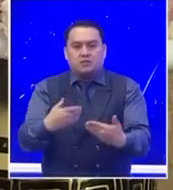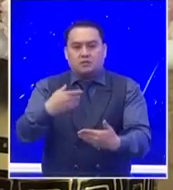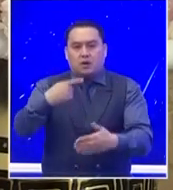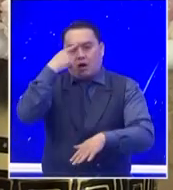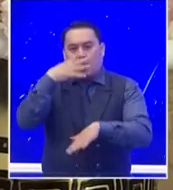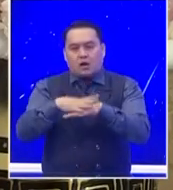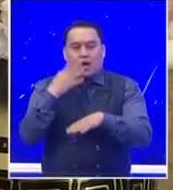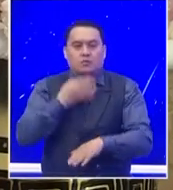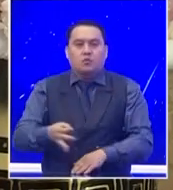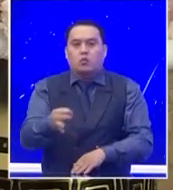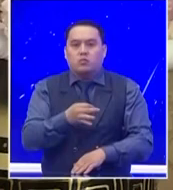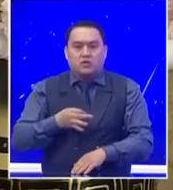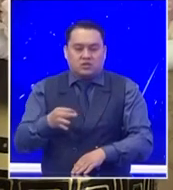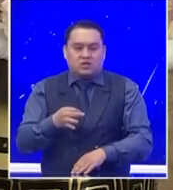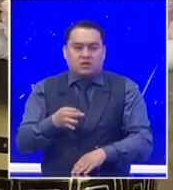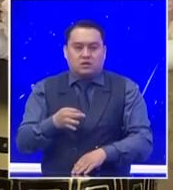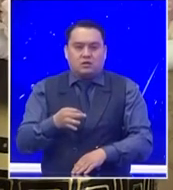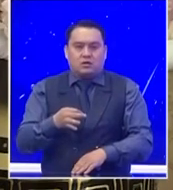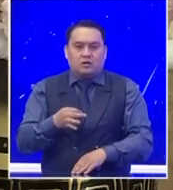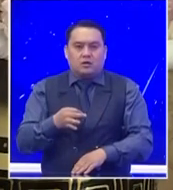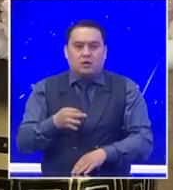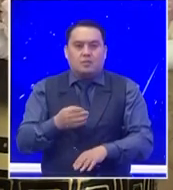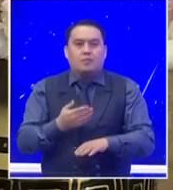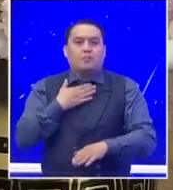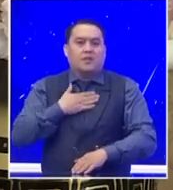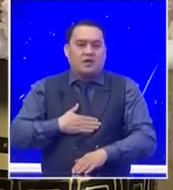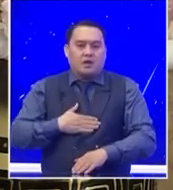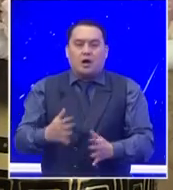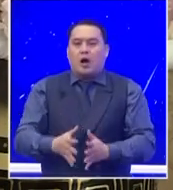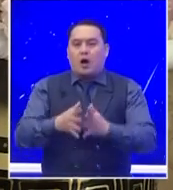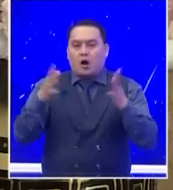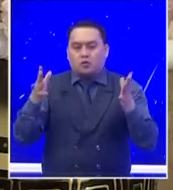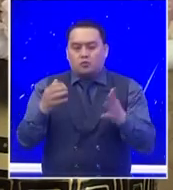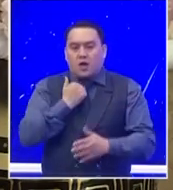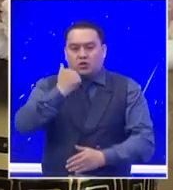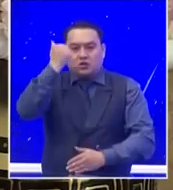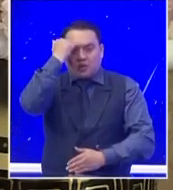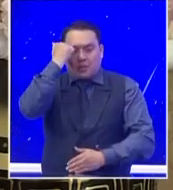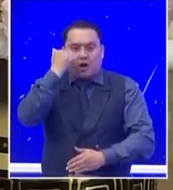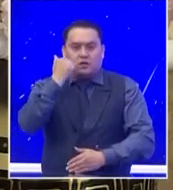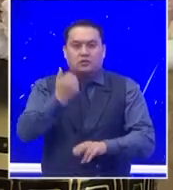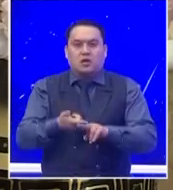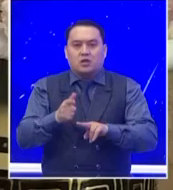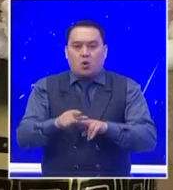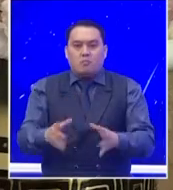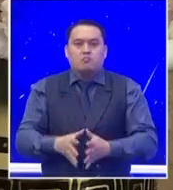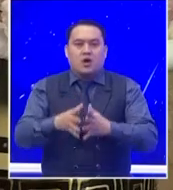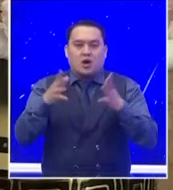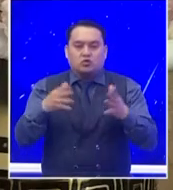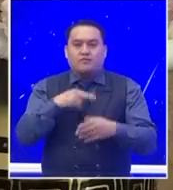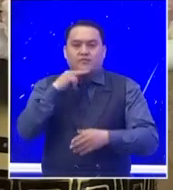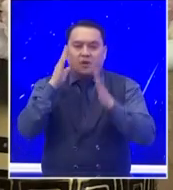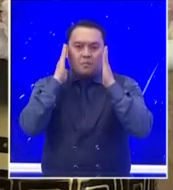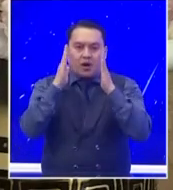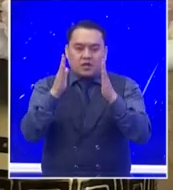аким Алматинской области Баталов. Очень приятно. Огромное-огромное спасибо за такое большое